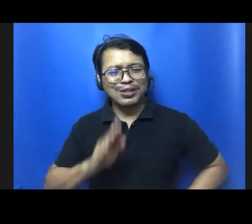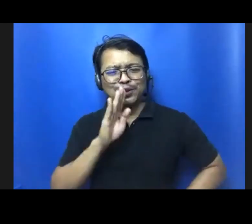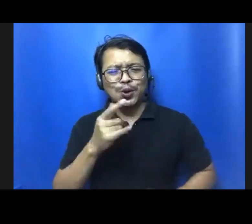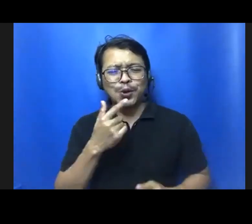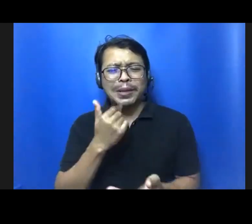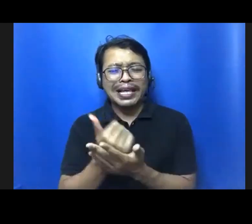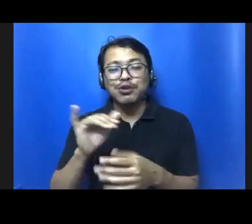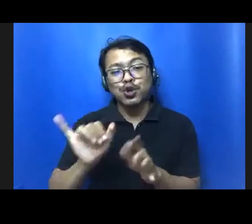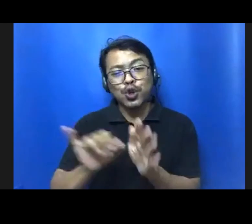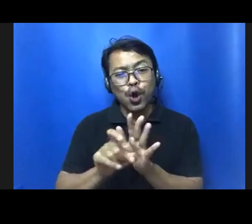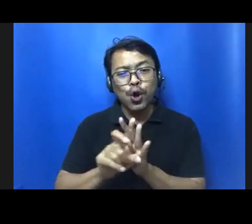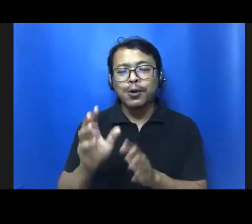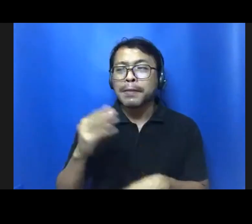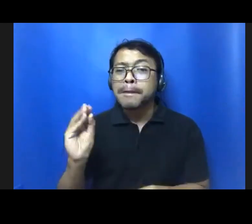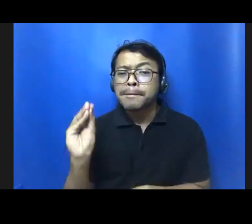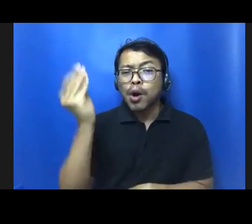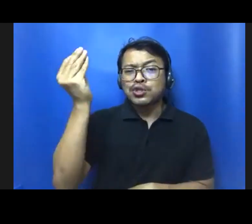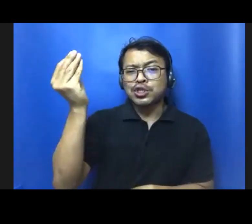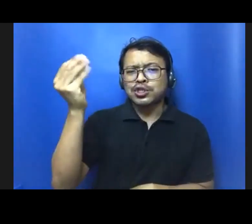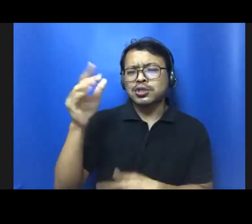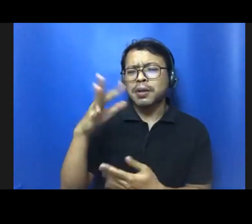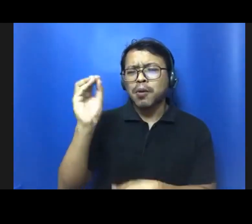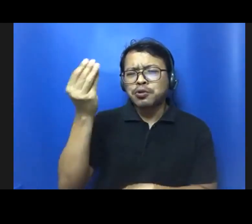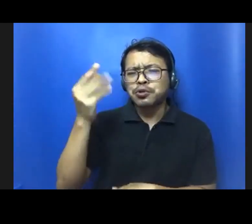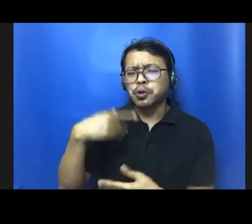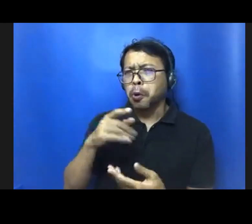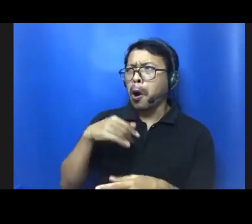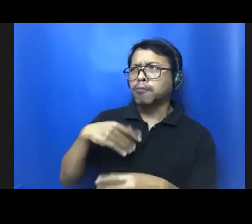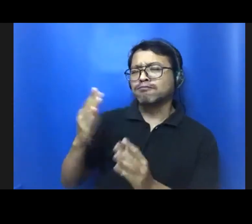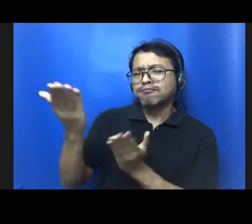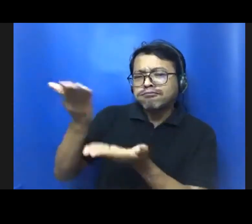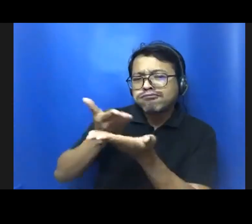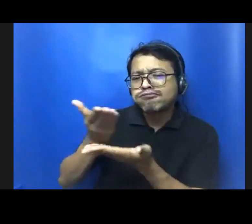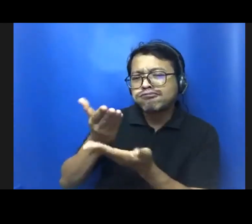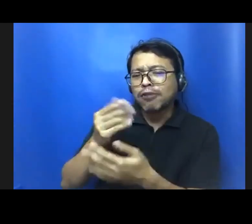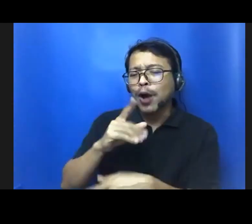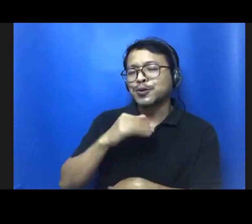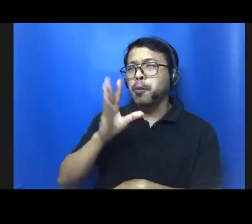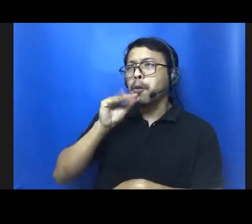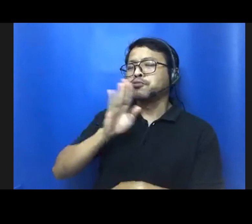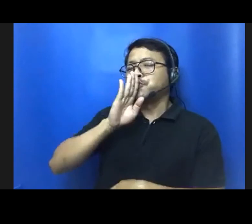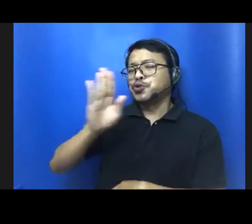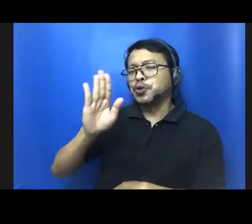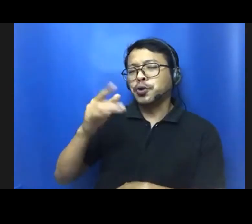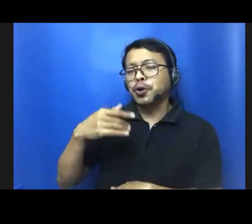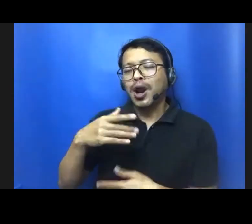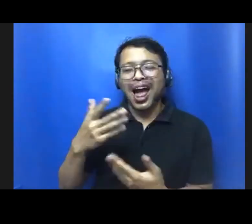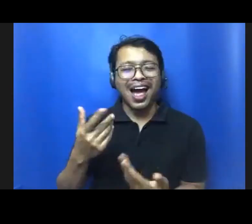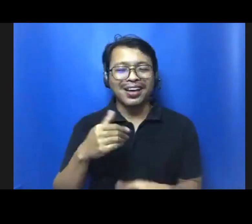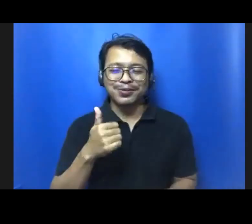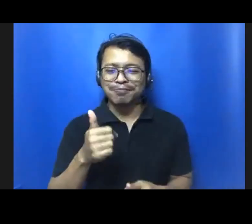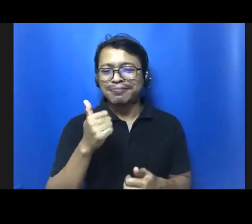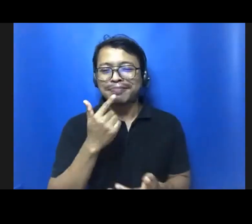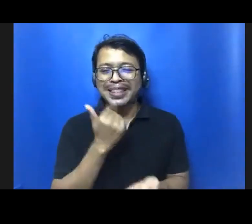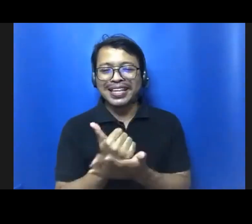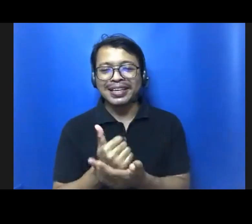pimpinan kita, kepada rekan kerja, itu penting integritas. Kemudian juga yang integritas